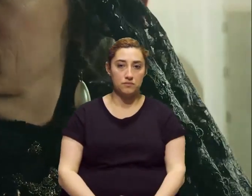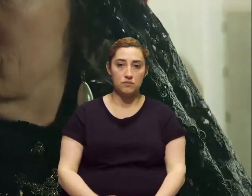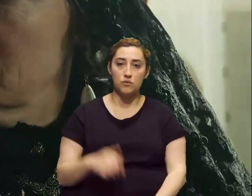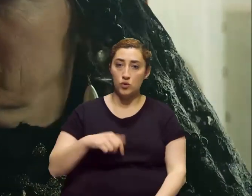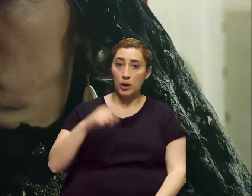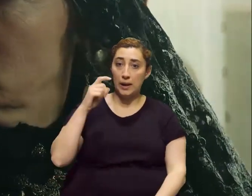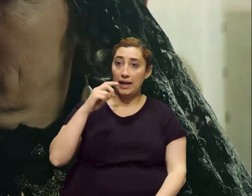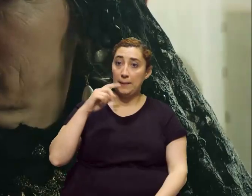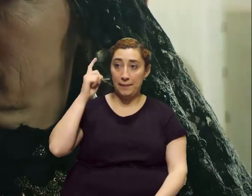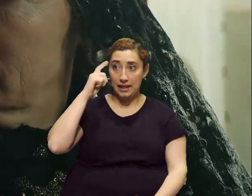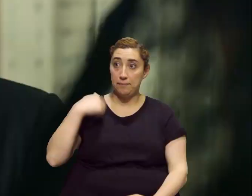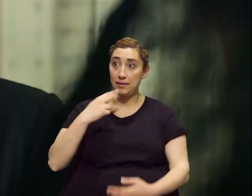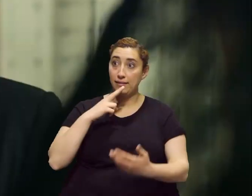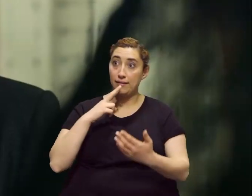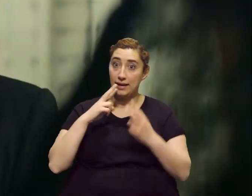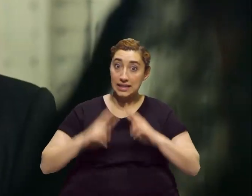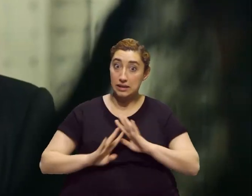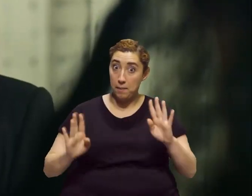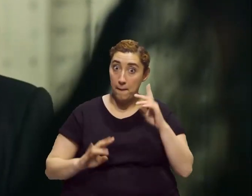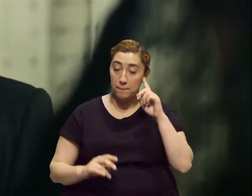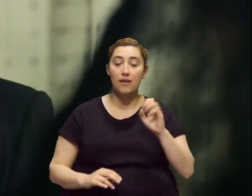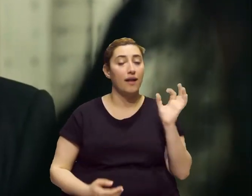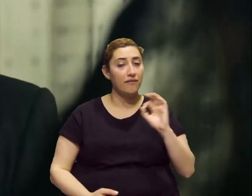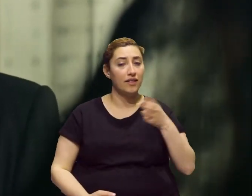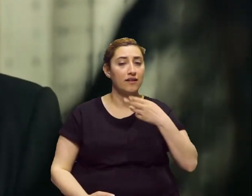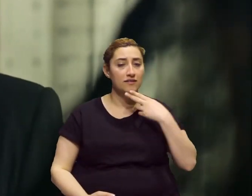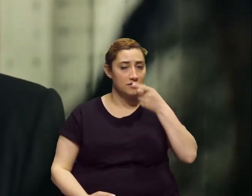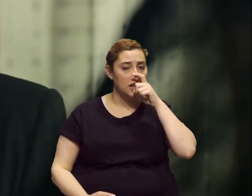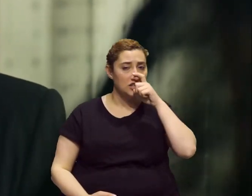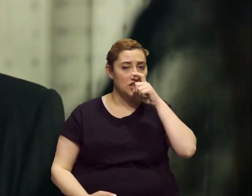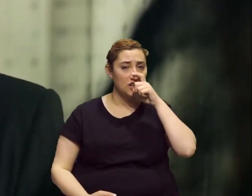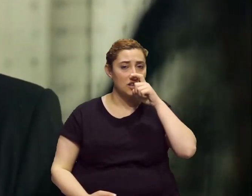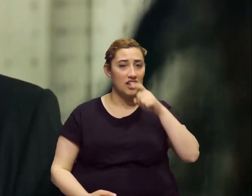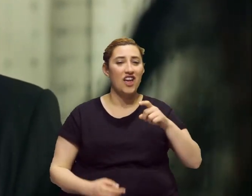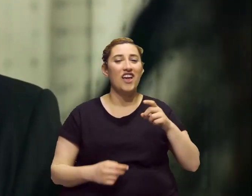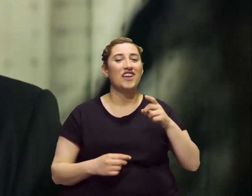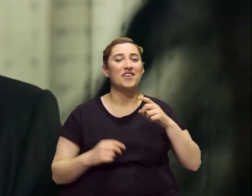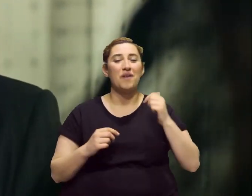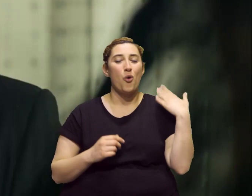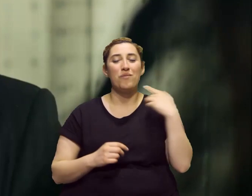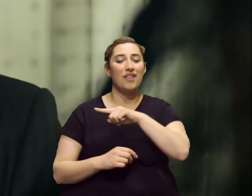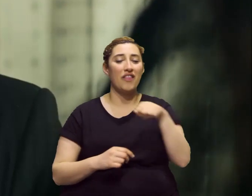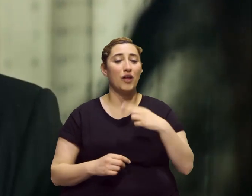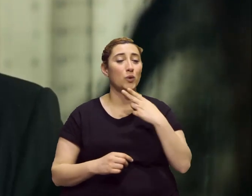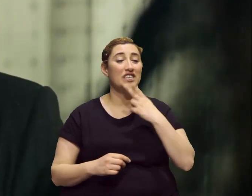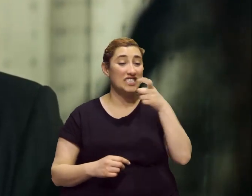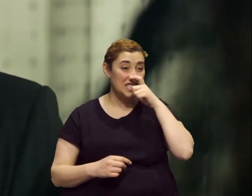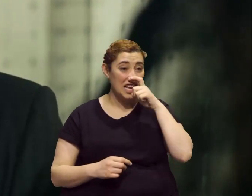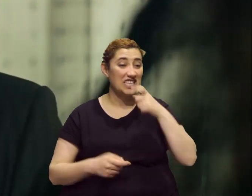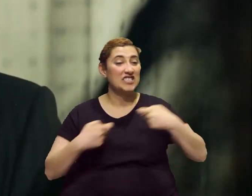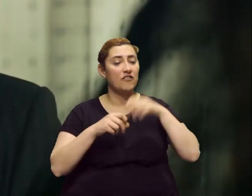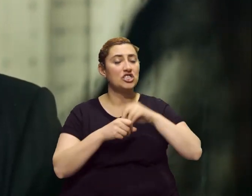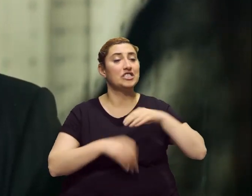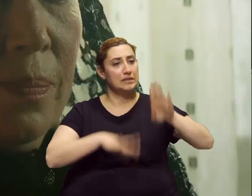Bu bilgi kesin midir Lord Martin? Evet kraliçem. Şahinler Çar'ı savaş için ikna etmişler. Bu durumda ne